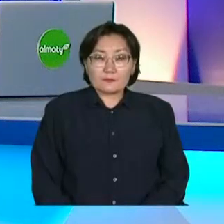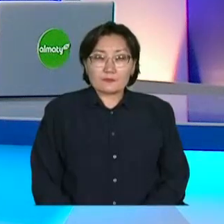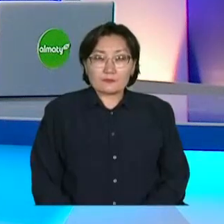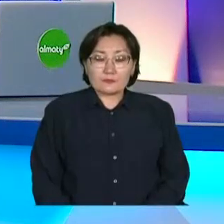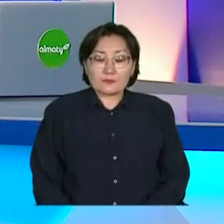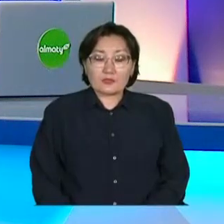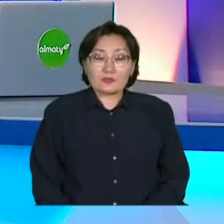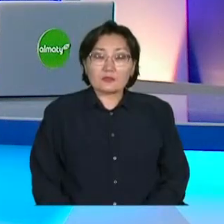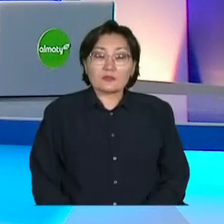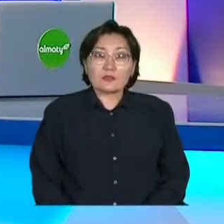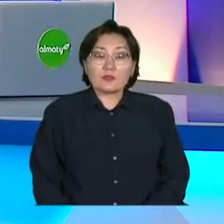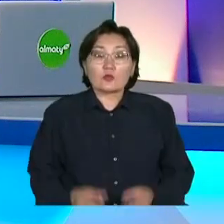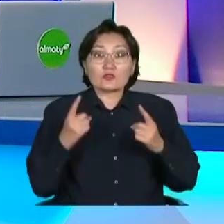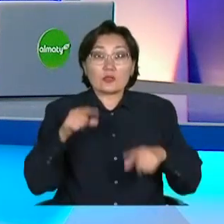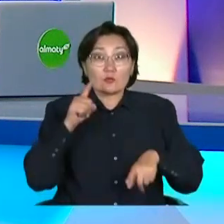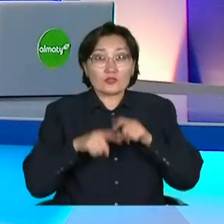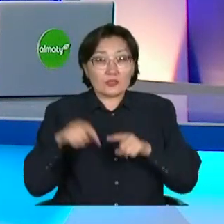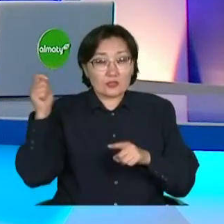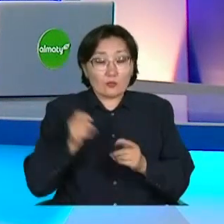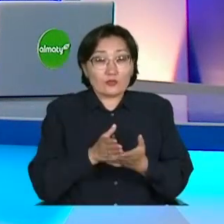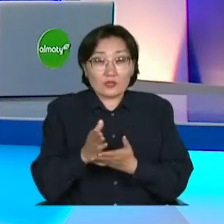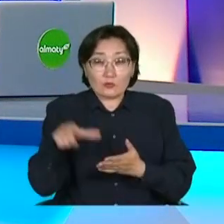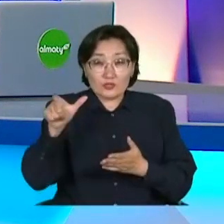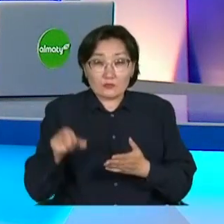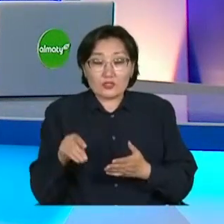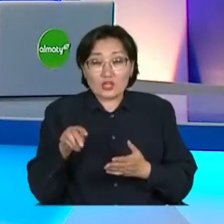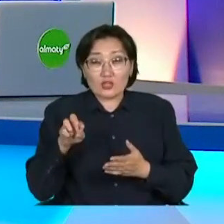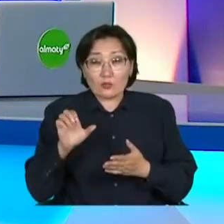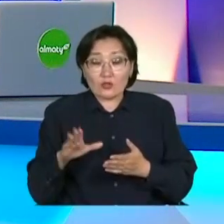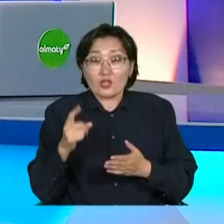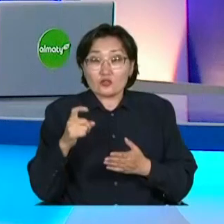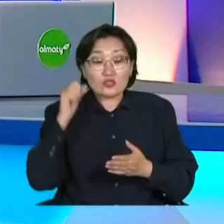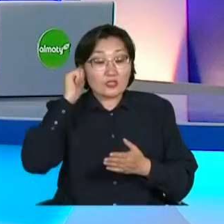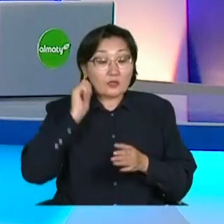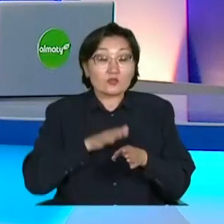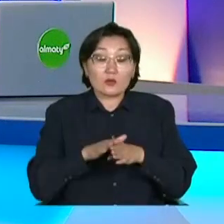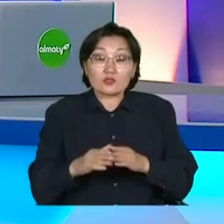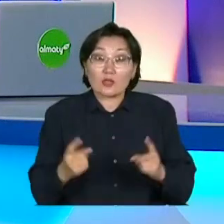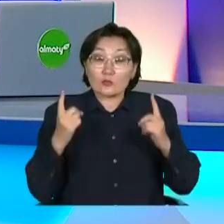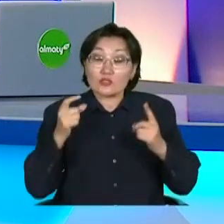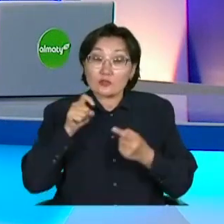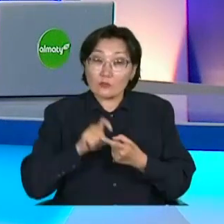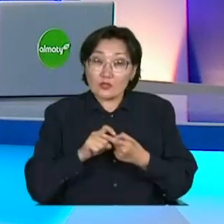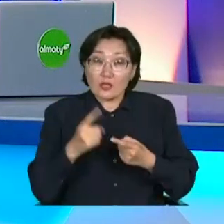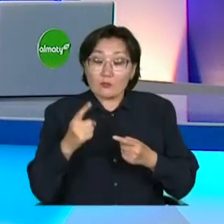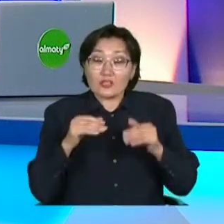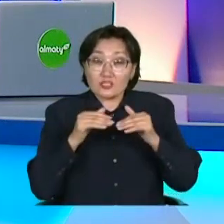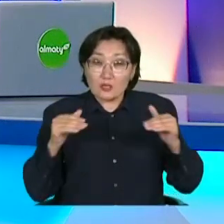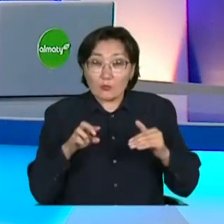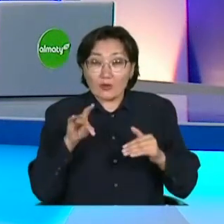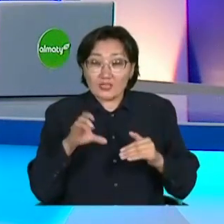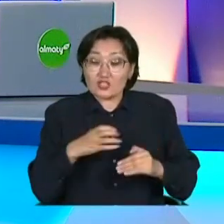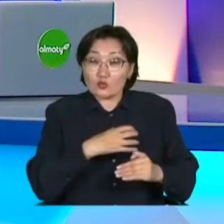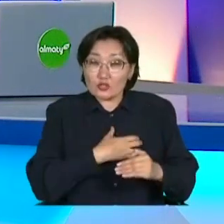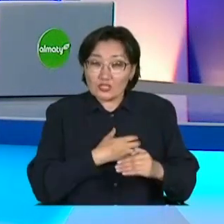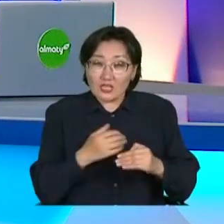Өзге ақпарат. Ұлы Отан соғысының ардагері Шәңгерей Жәнібеков 100 жасқа толу мерейтой аясында бірінші дәрежелі барыс